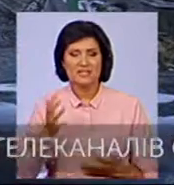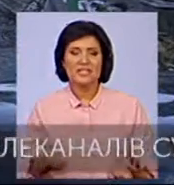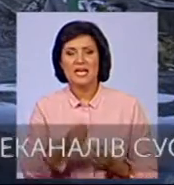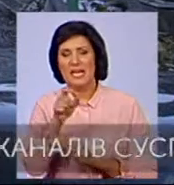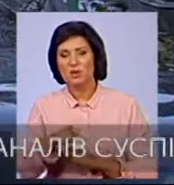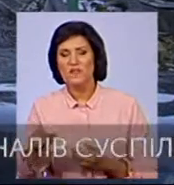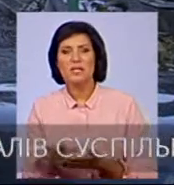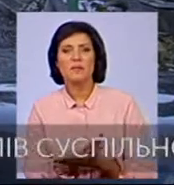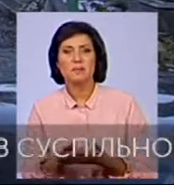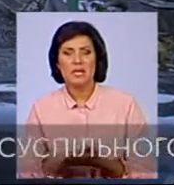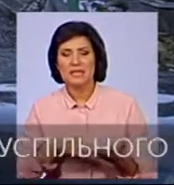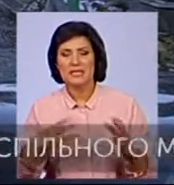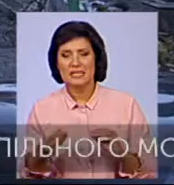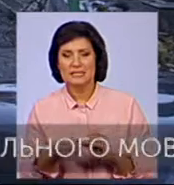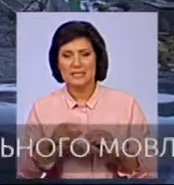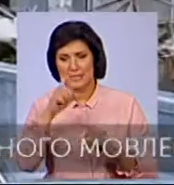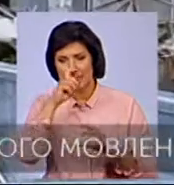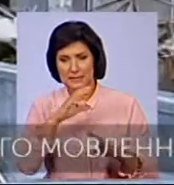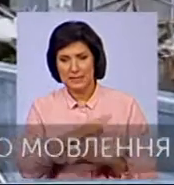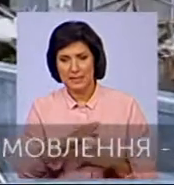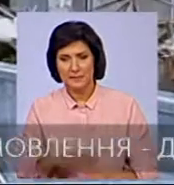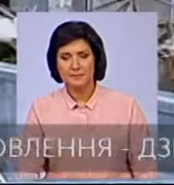комунальні служби прибирають наслідки стихії.